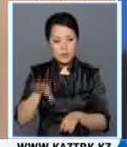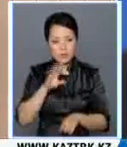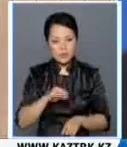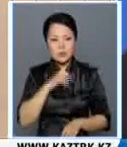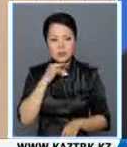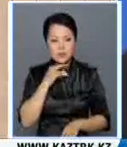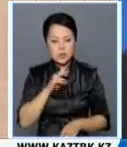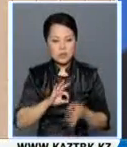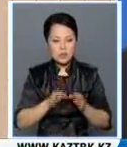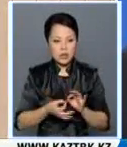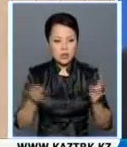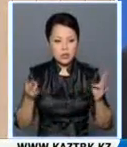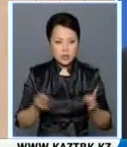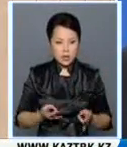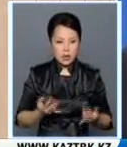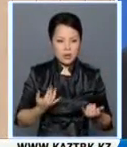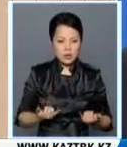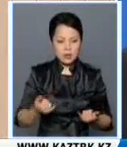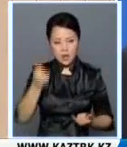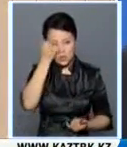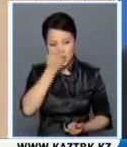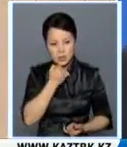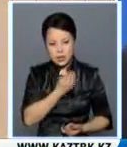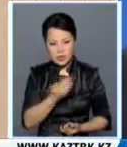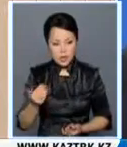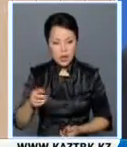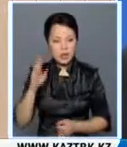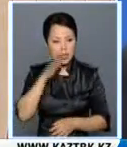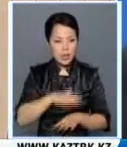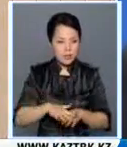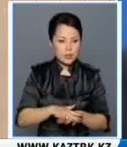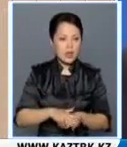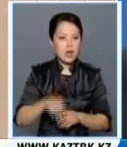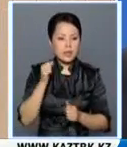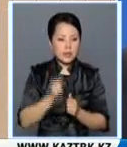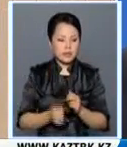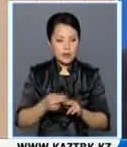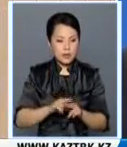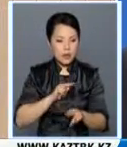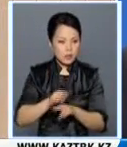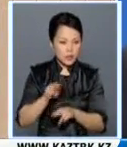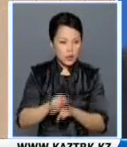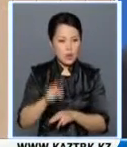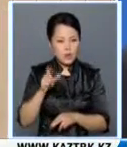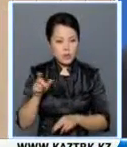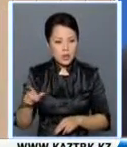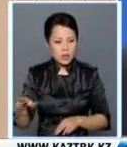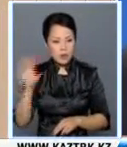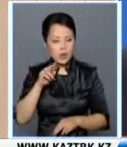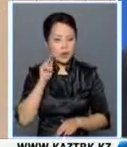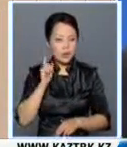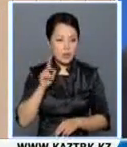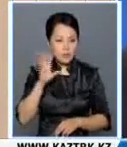жазуынан ешкім ашып кетпейді. Мыңда бір рахмет еліме, халқыма, осы жерде оқытқан лицей